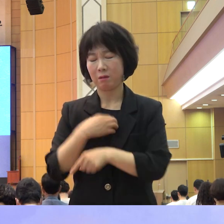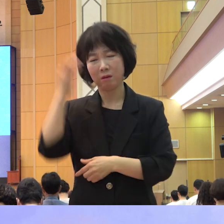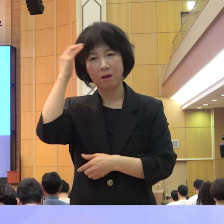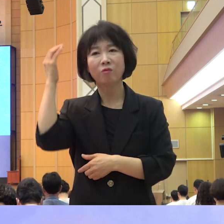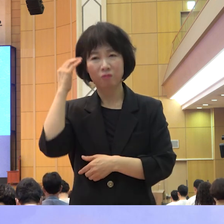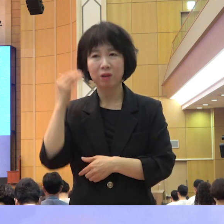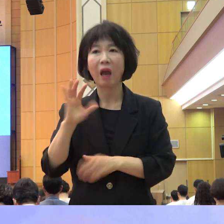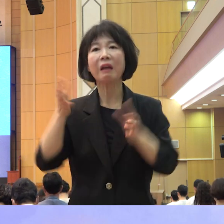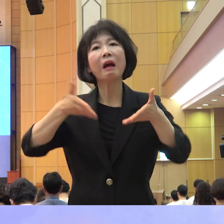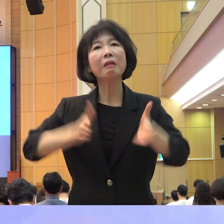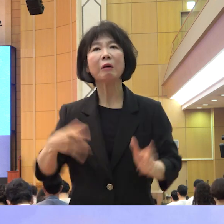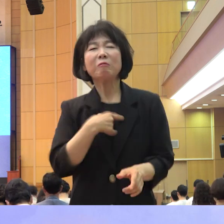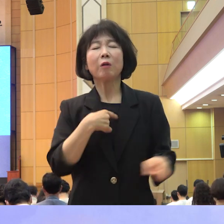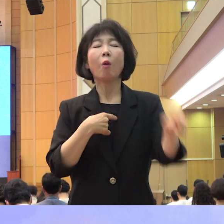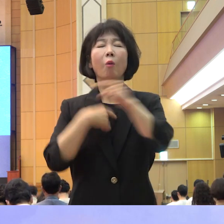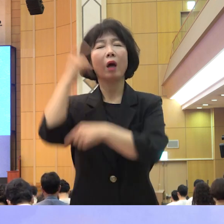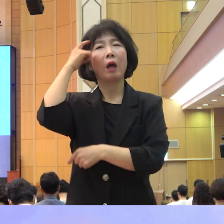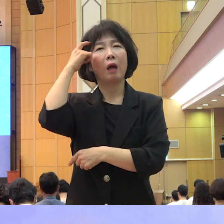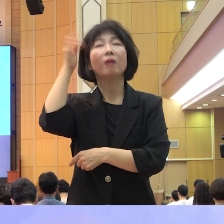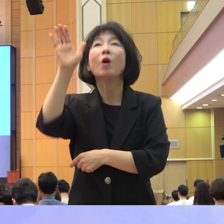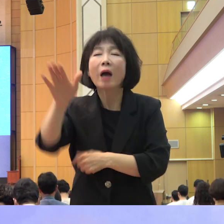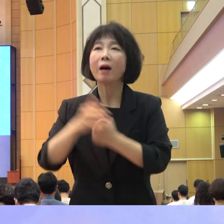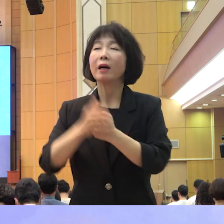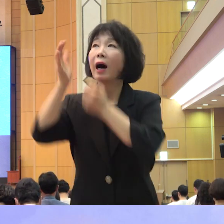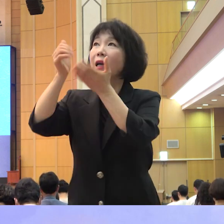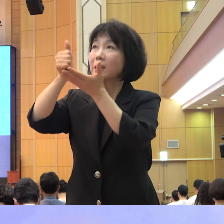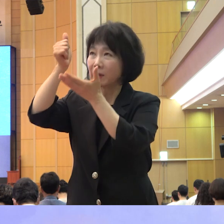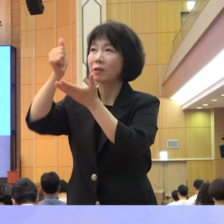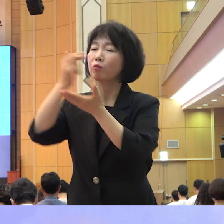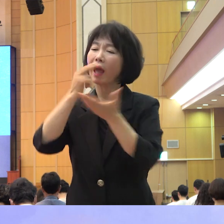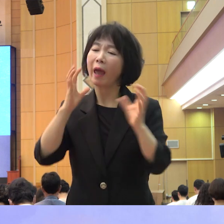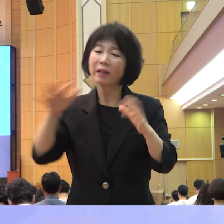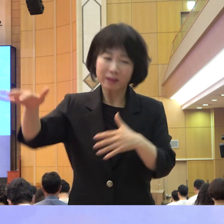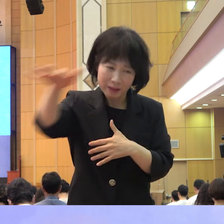하나님, 우리 어린아이들을